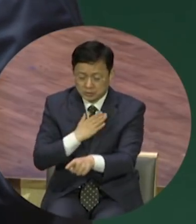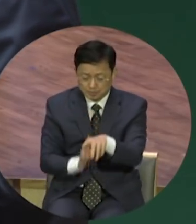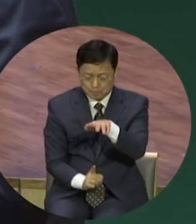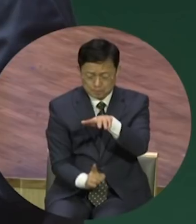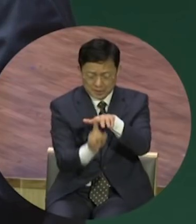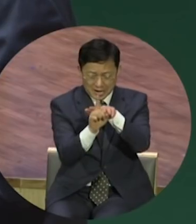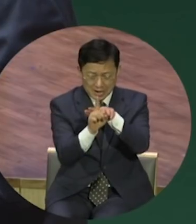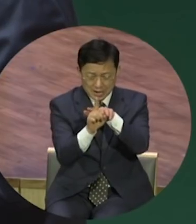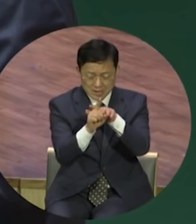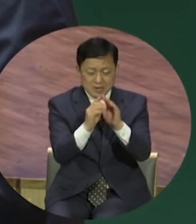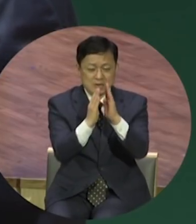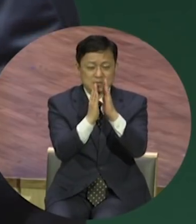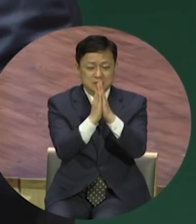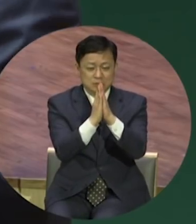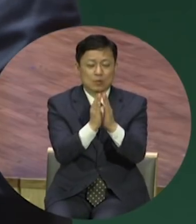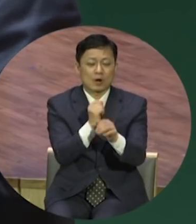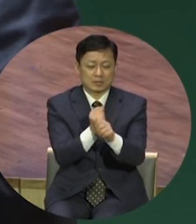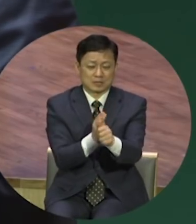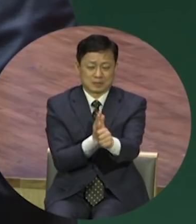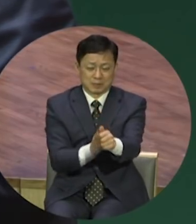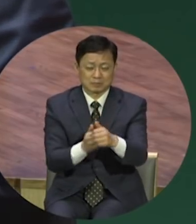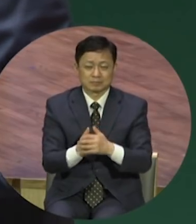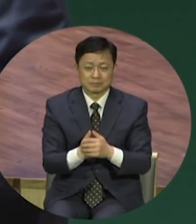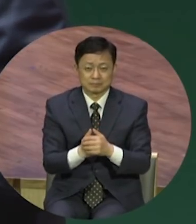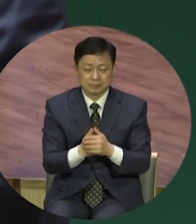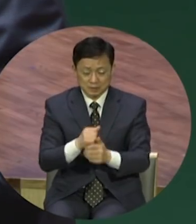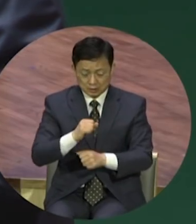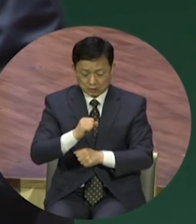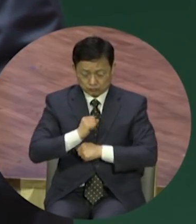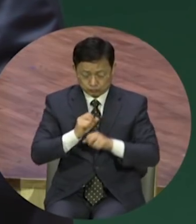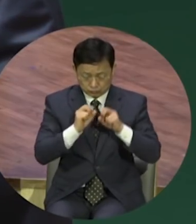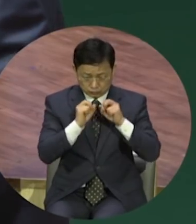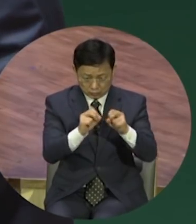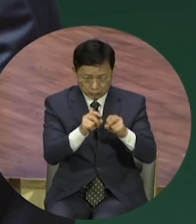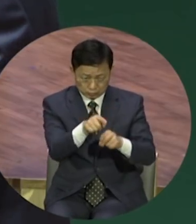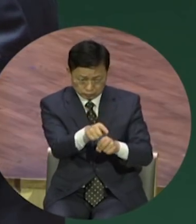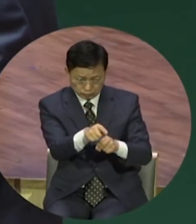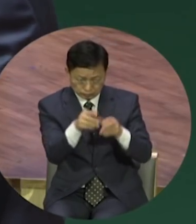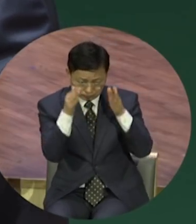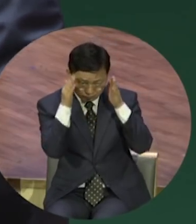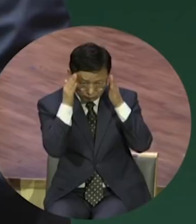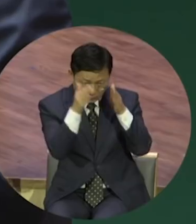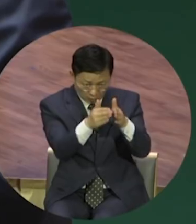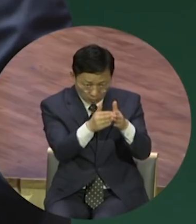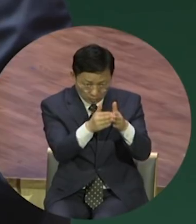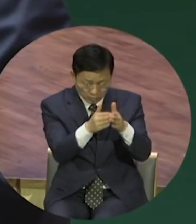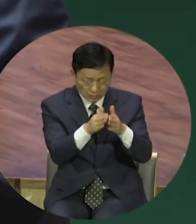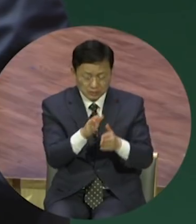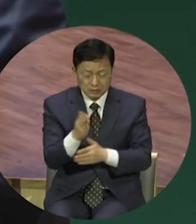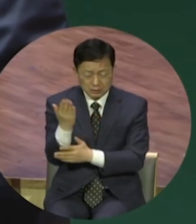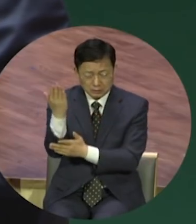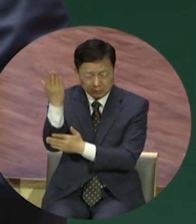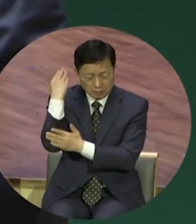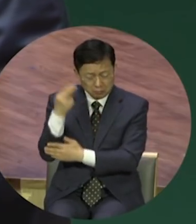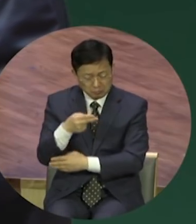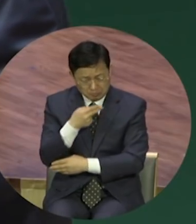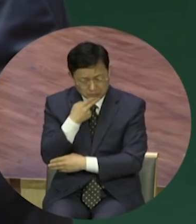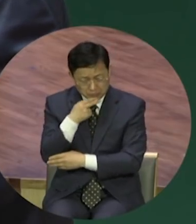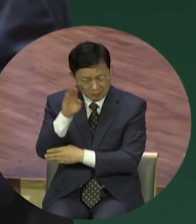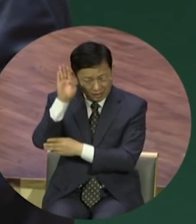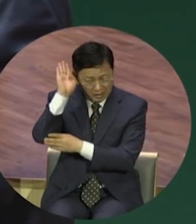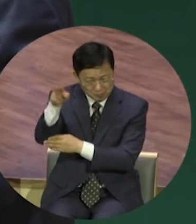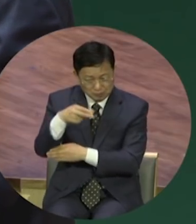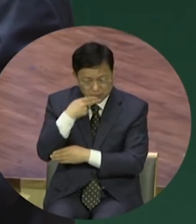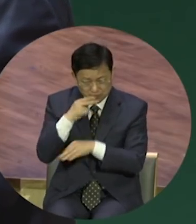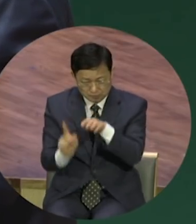that nobody else can pray. 또 군성기를 놓고 전무후무한 응답이 뭐냐를 기도했어요. I also prayed to God. God, what is